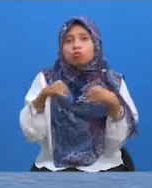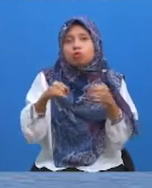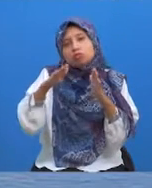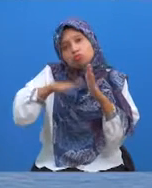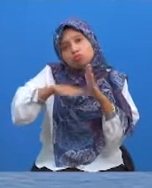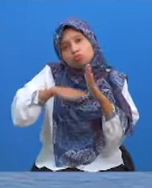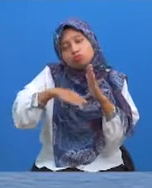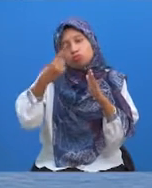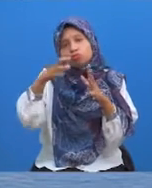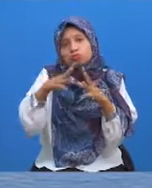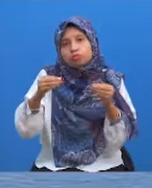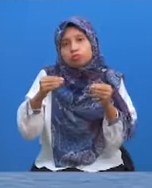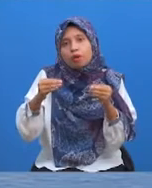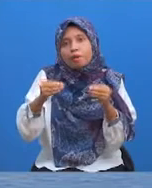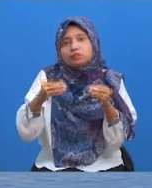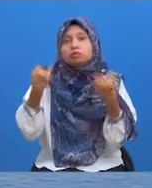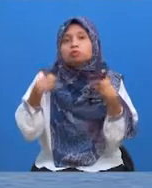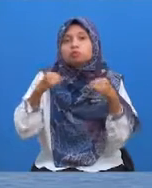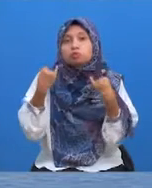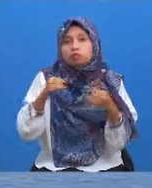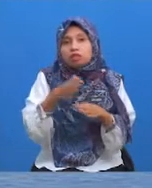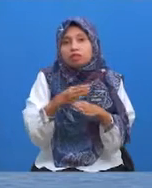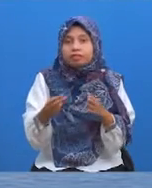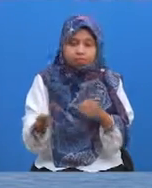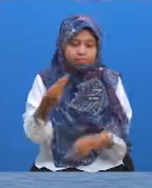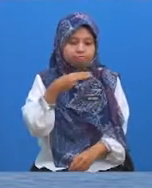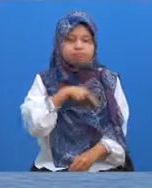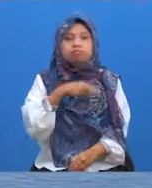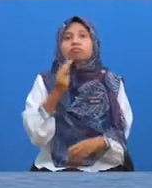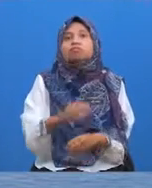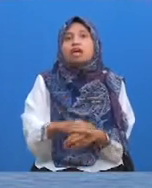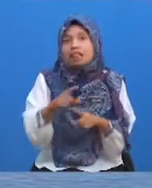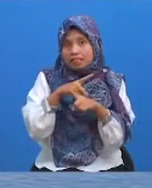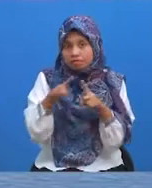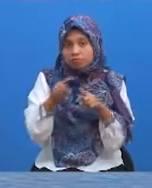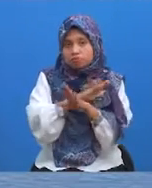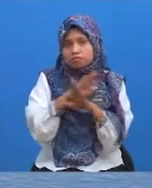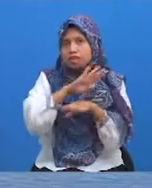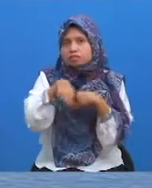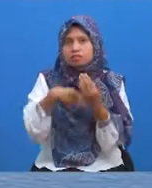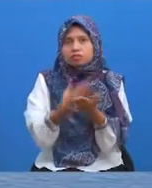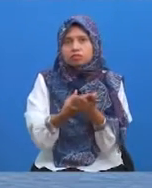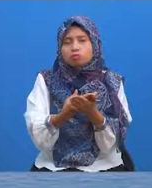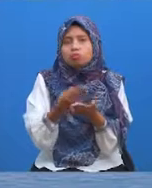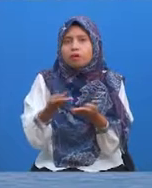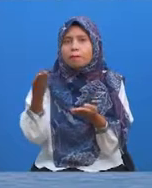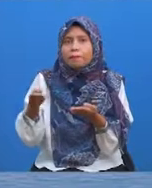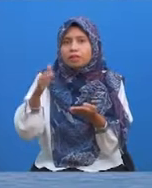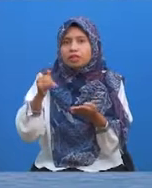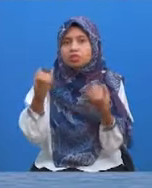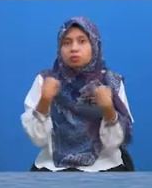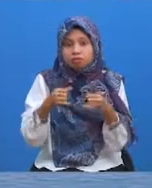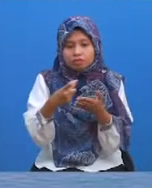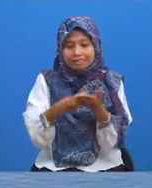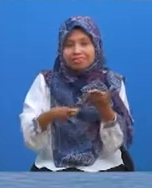penghabisan stok untuk tujuan meningkatkan penjualan dan keuntungan tetapi tidak semua barang dijual dengan